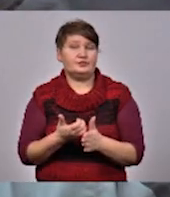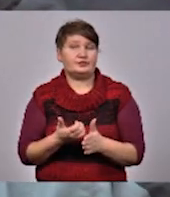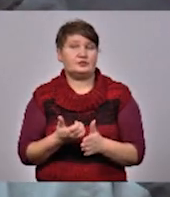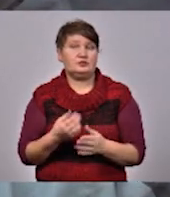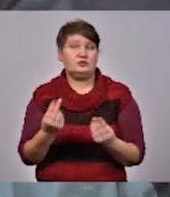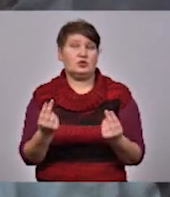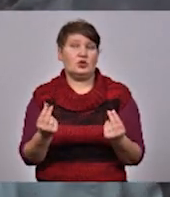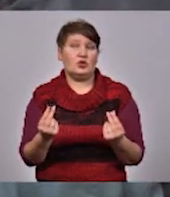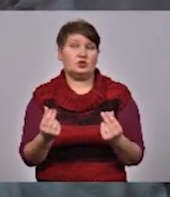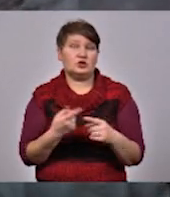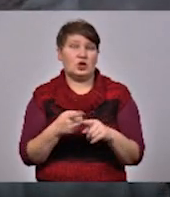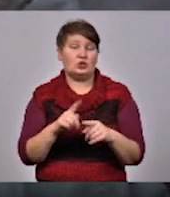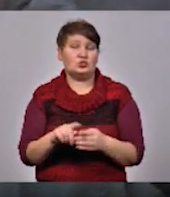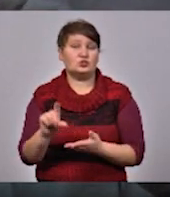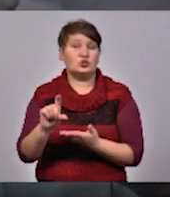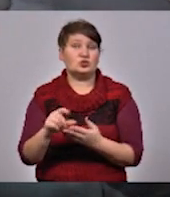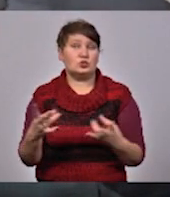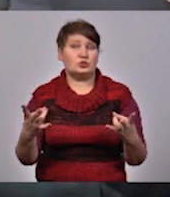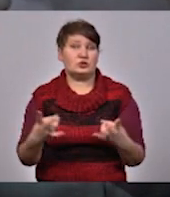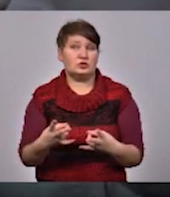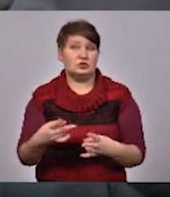Коштів на ту дозу, яку мені потрібно, близько